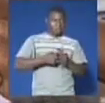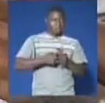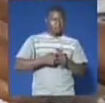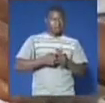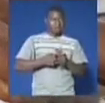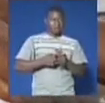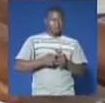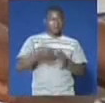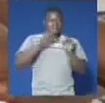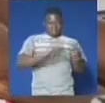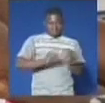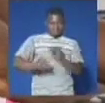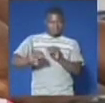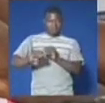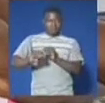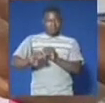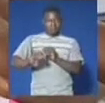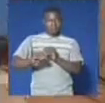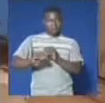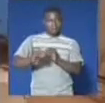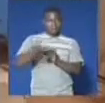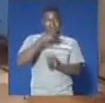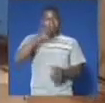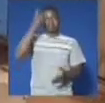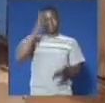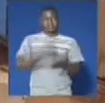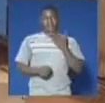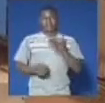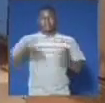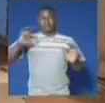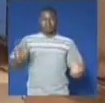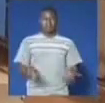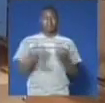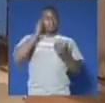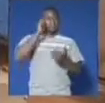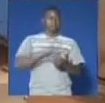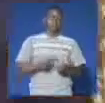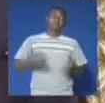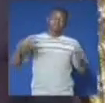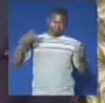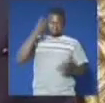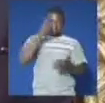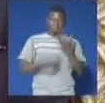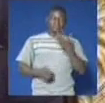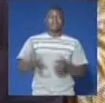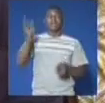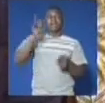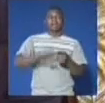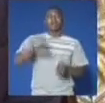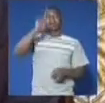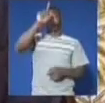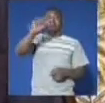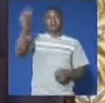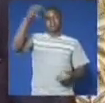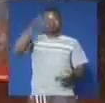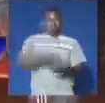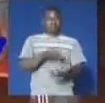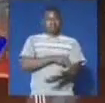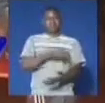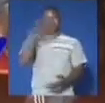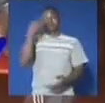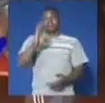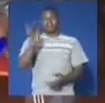bientôt on va organiser le prix Baramousseau. Le coût de l'infrastructure est de 20 millions de francs CFA. L'ONATEL